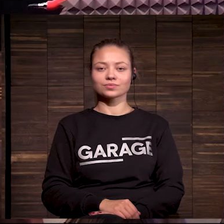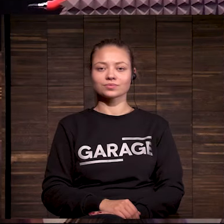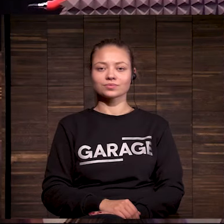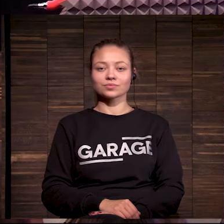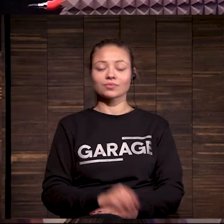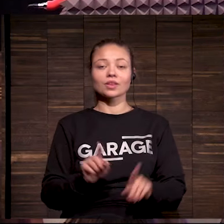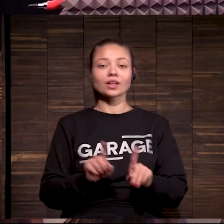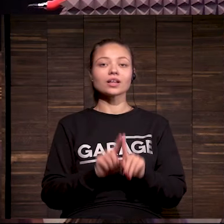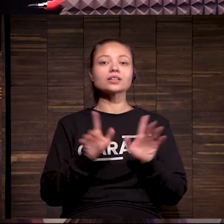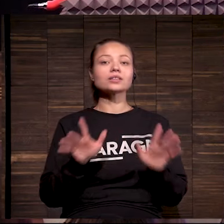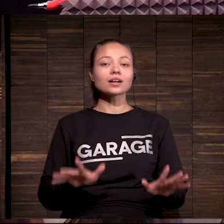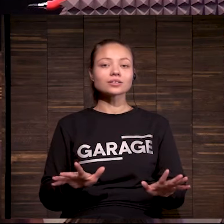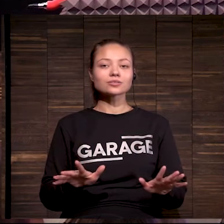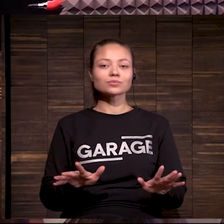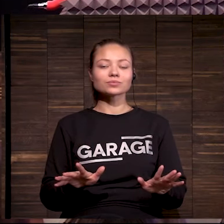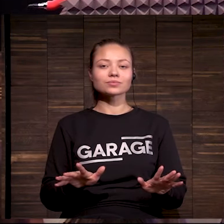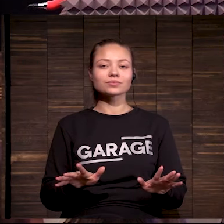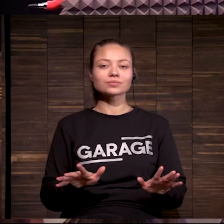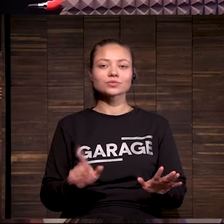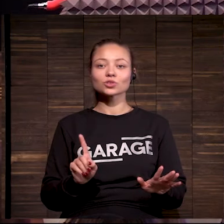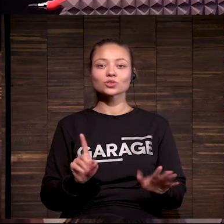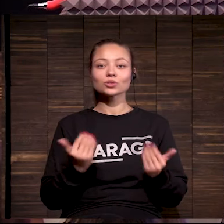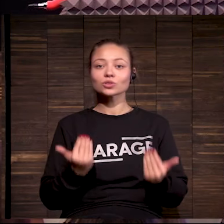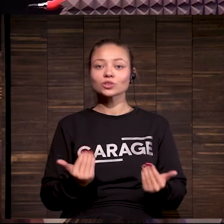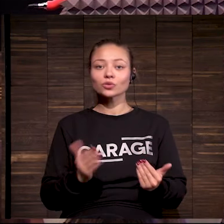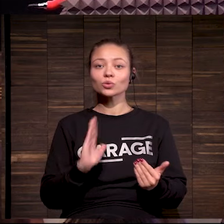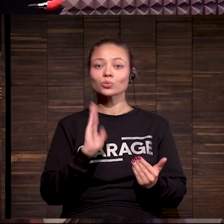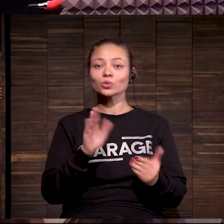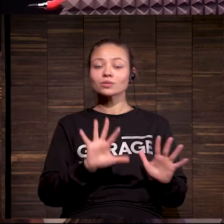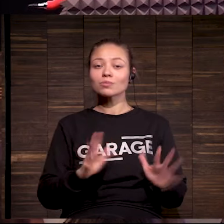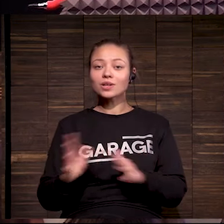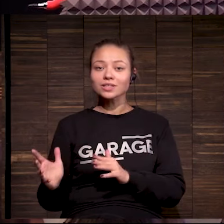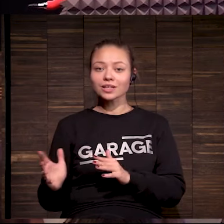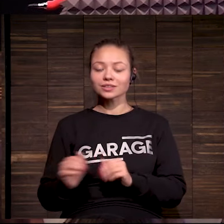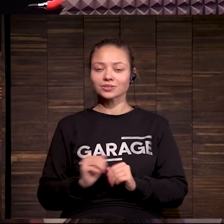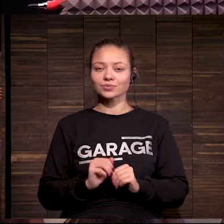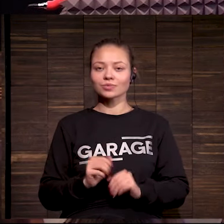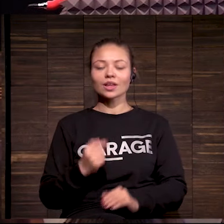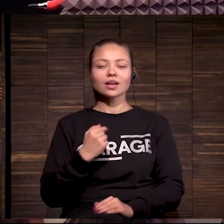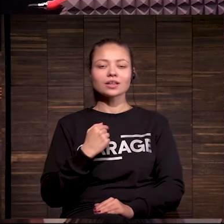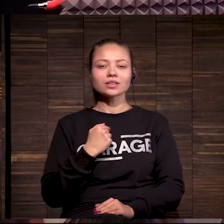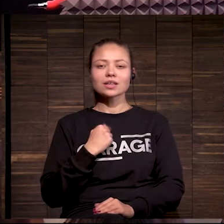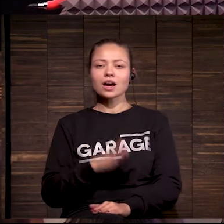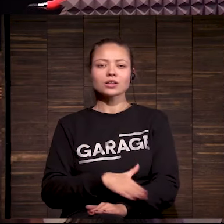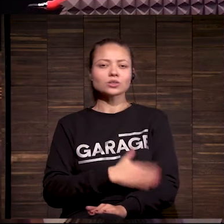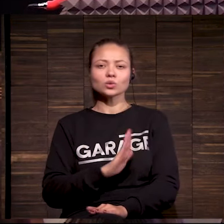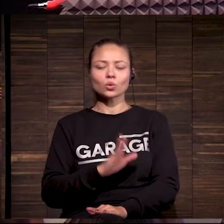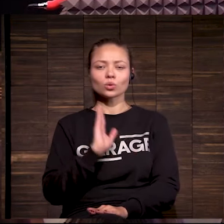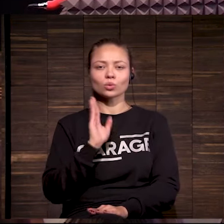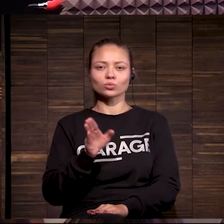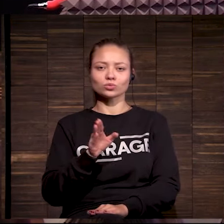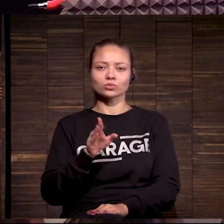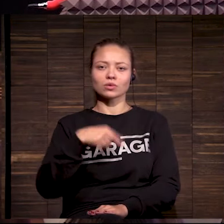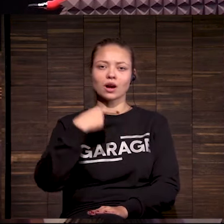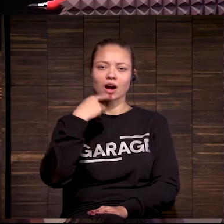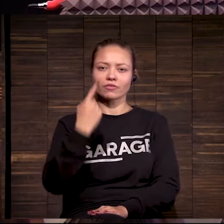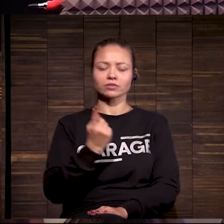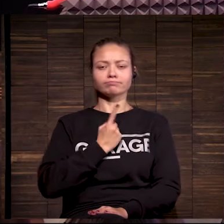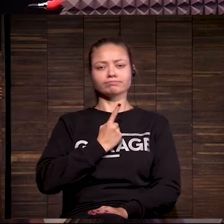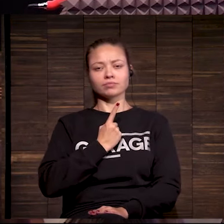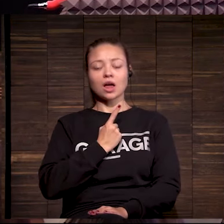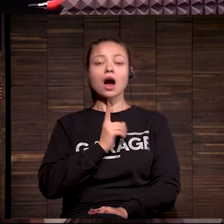так что сегодня будет происходить я не долго буду говорить сало